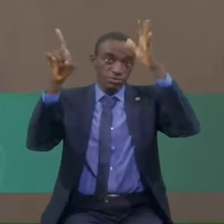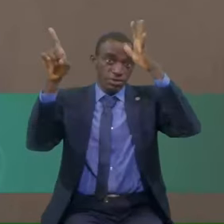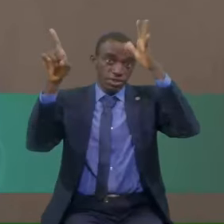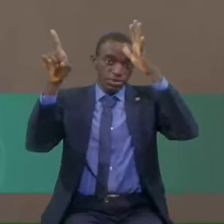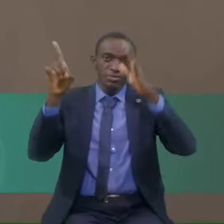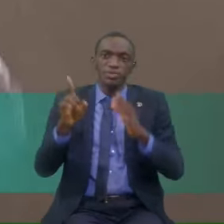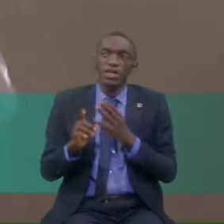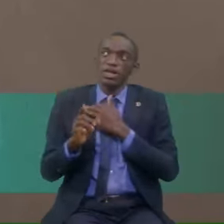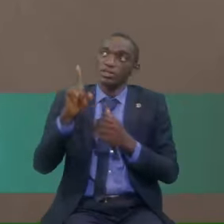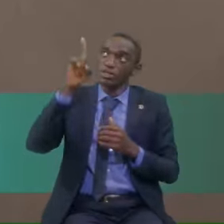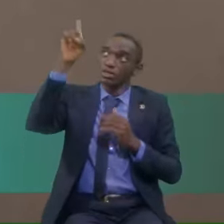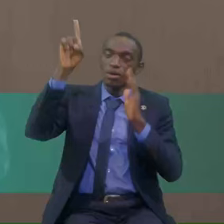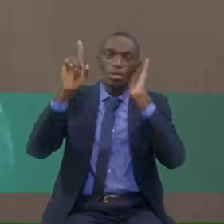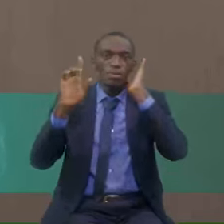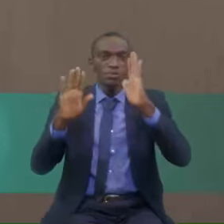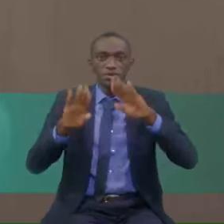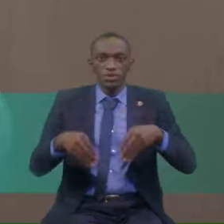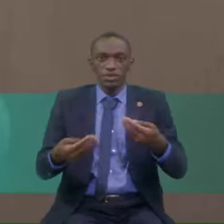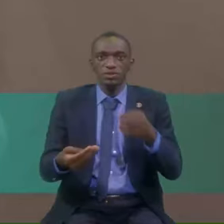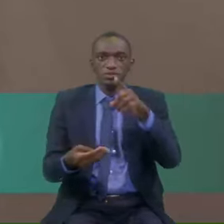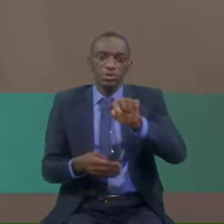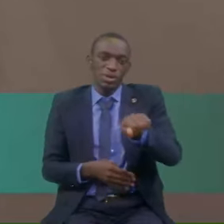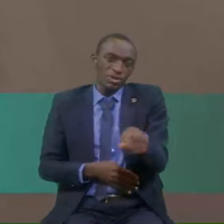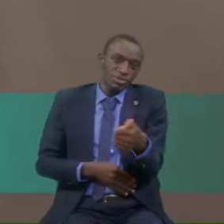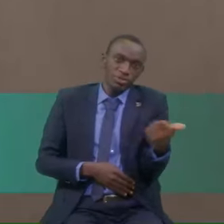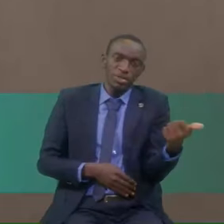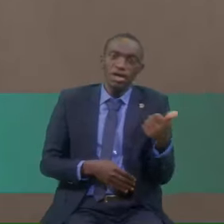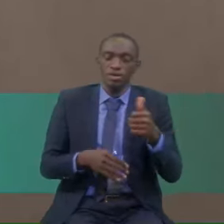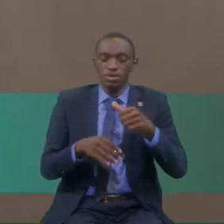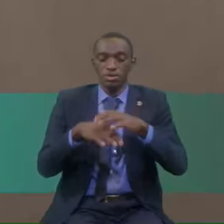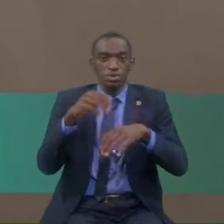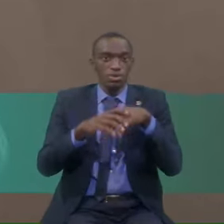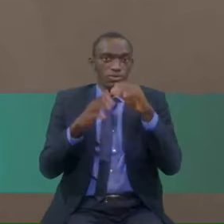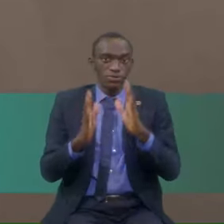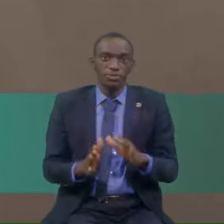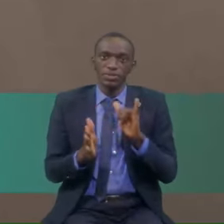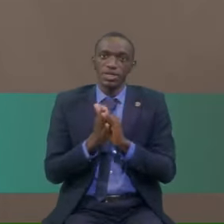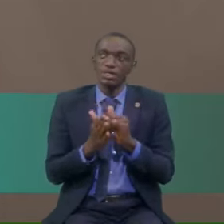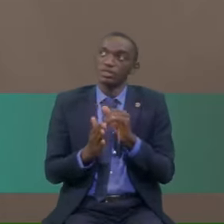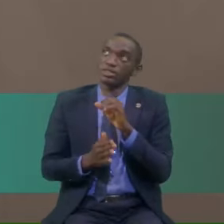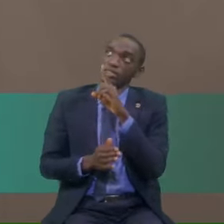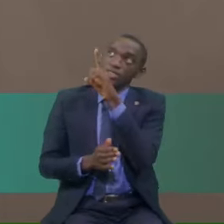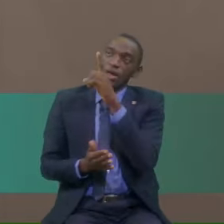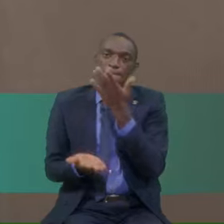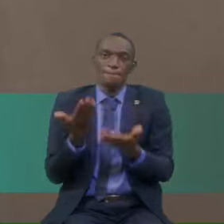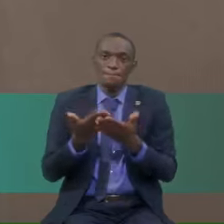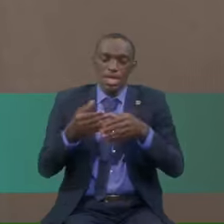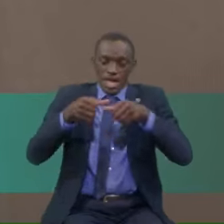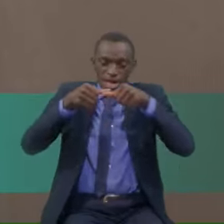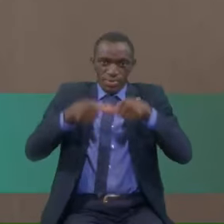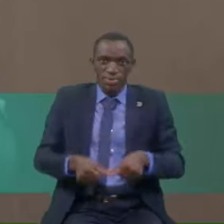Jean 14, moi je prierai le Père et vous donnera un autre consolateur afin qu'il demeure avec